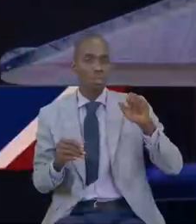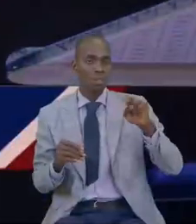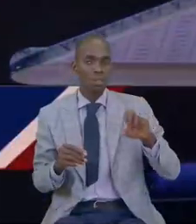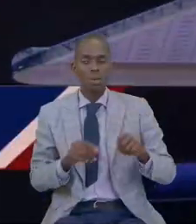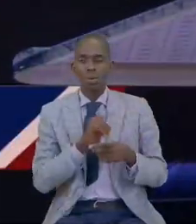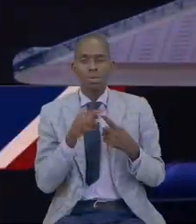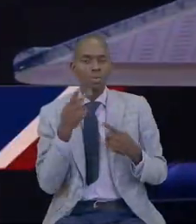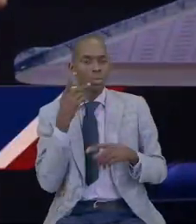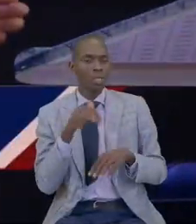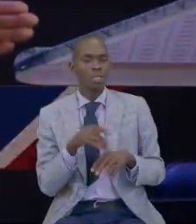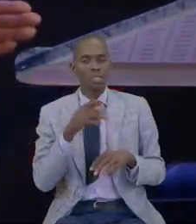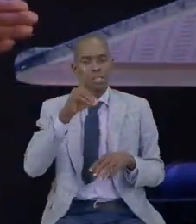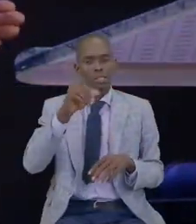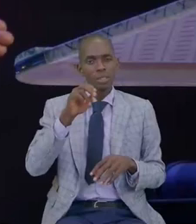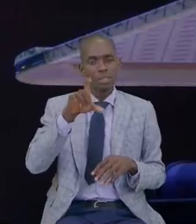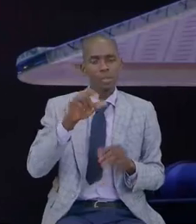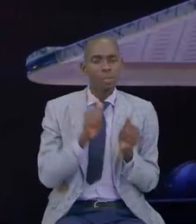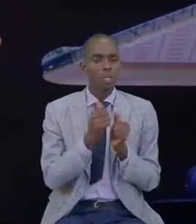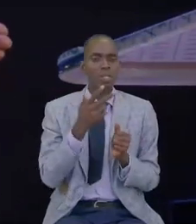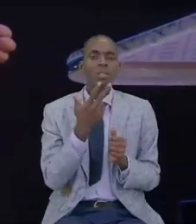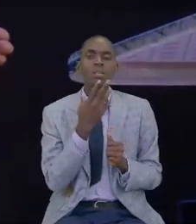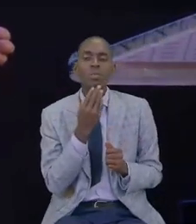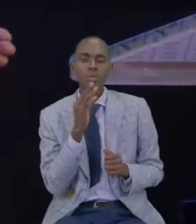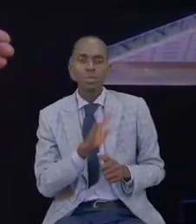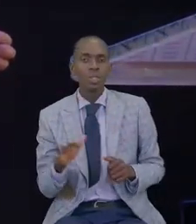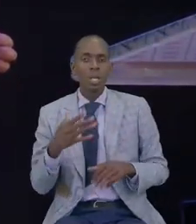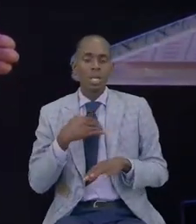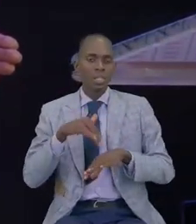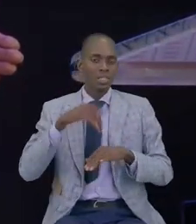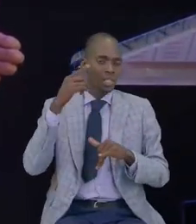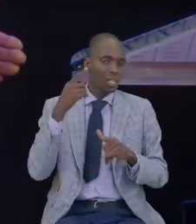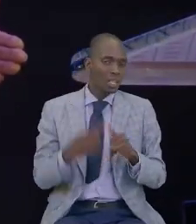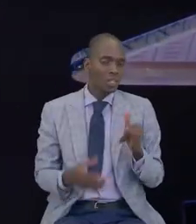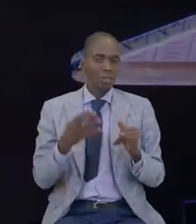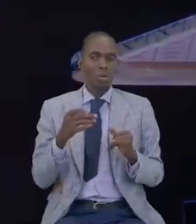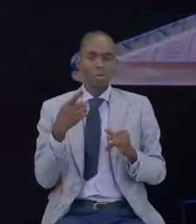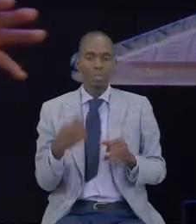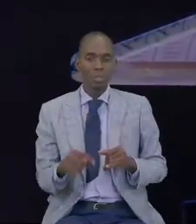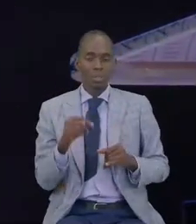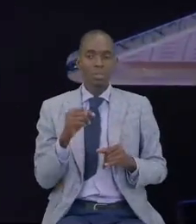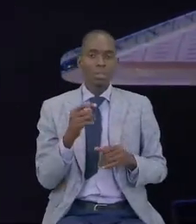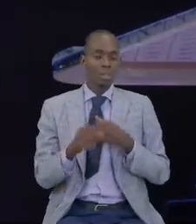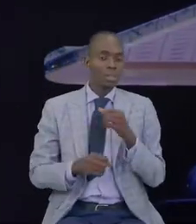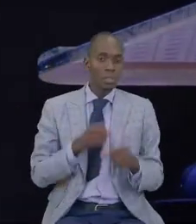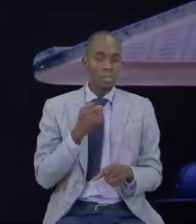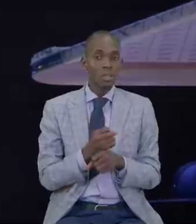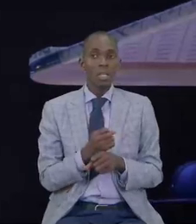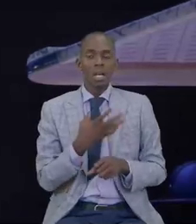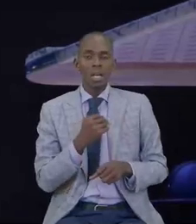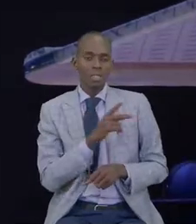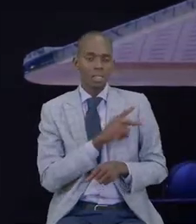Abednego, comme ils sont entrés et à la fin des 3 ans de formation, et le roi les trouva